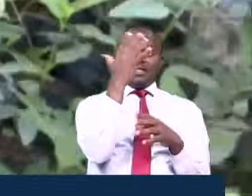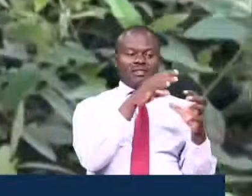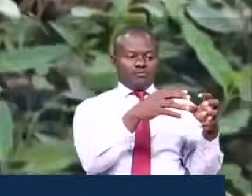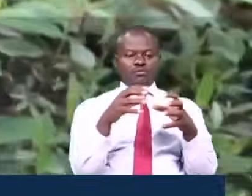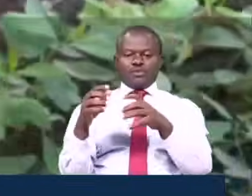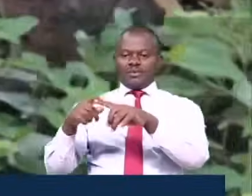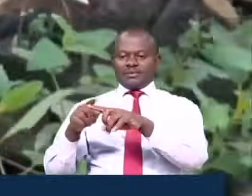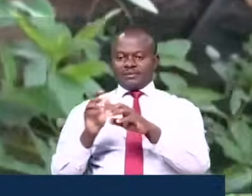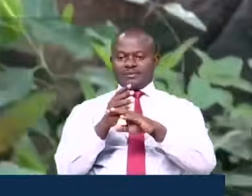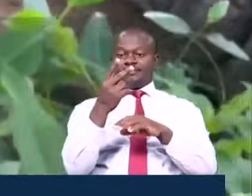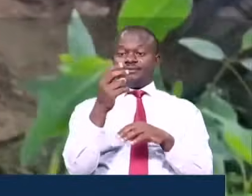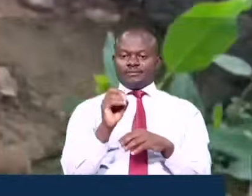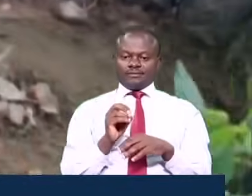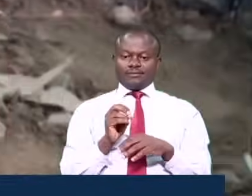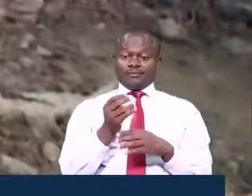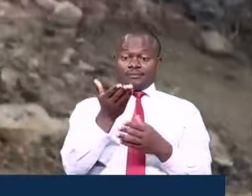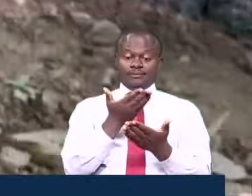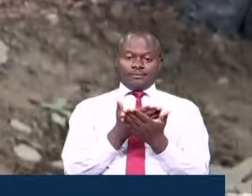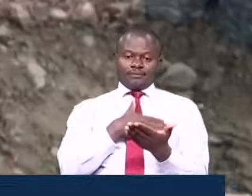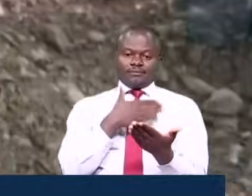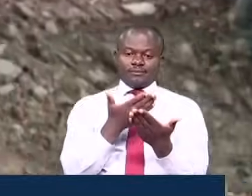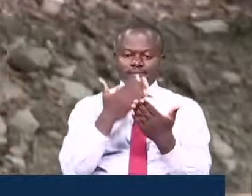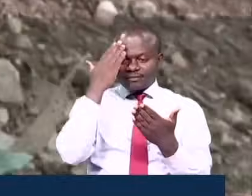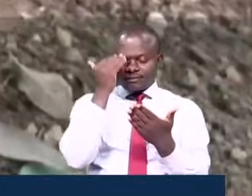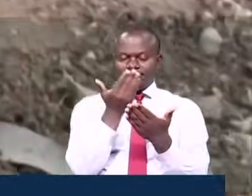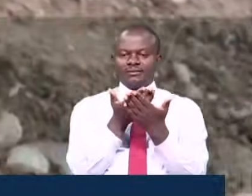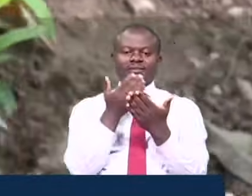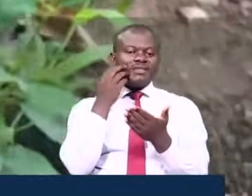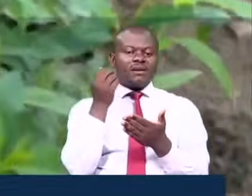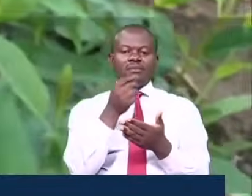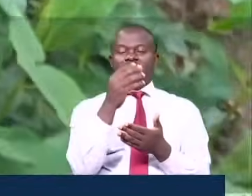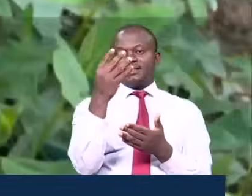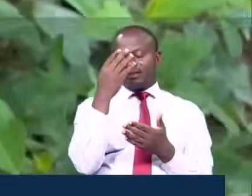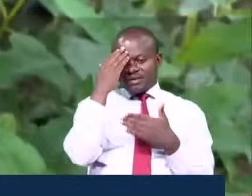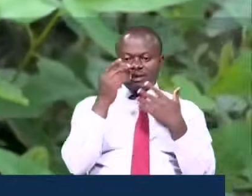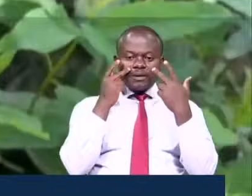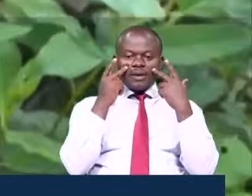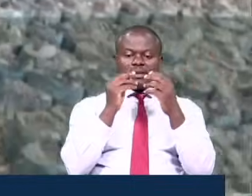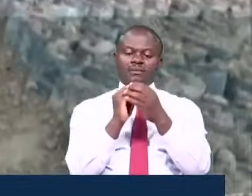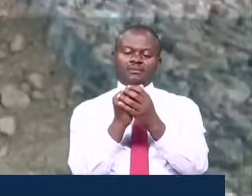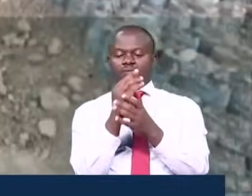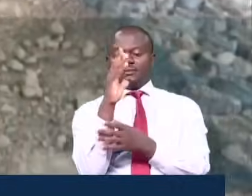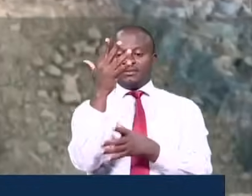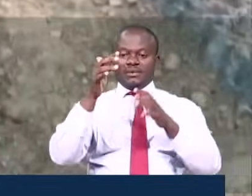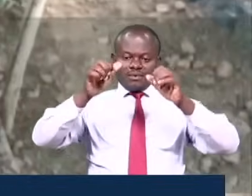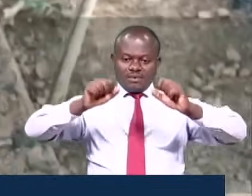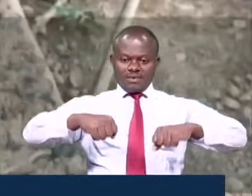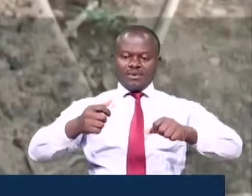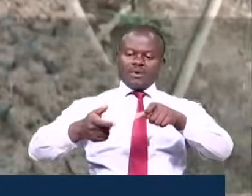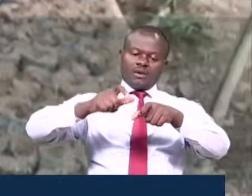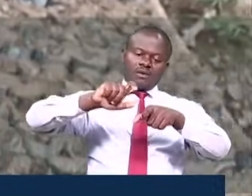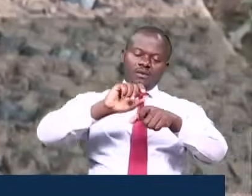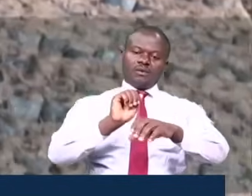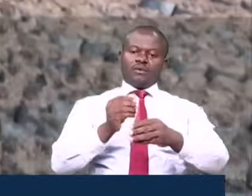Uyu avuga ko uyu murimo usaba ubwitange kuko nibura bimusaba amezi 4 kugira ngo ababonye ingemwe zishobora guterwa hakiyongeraho no